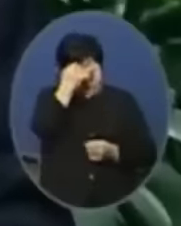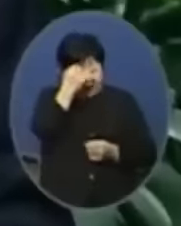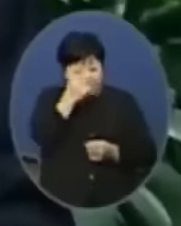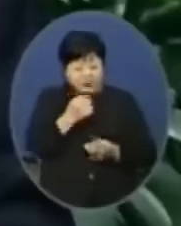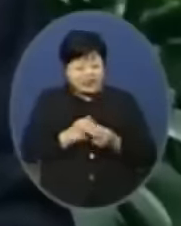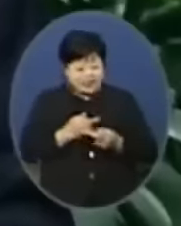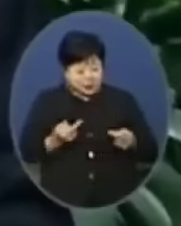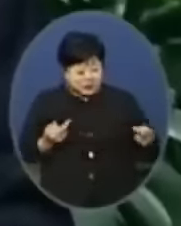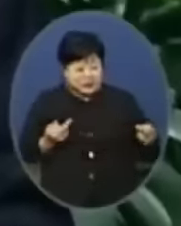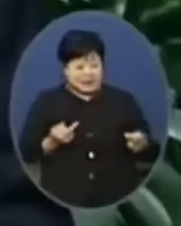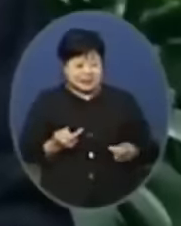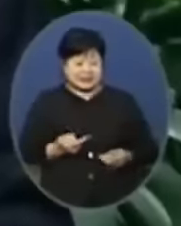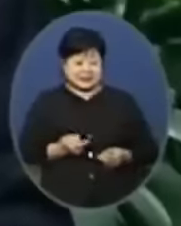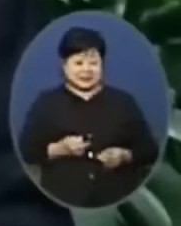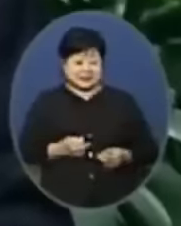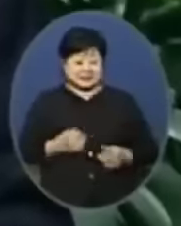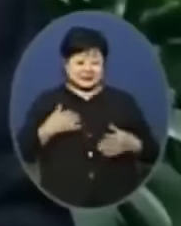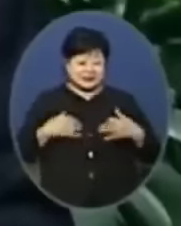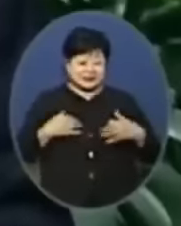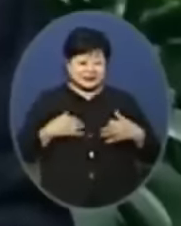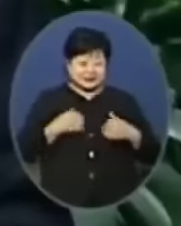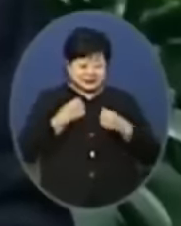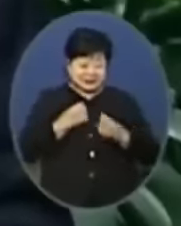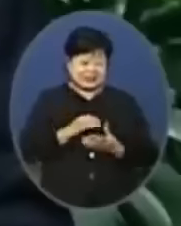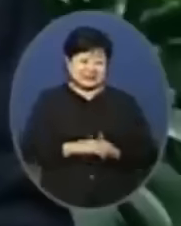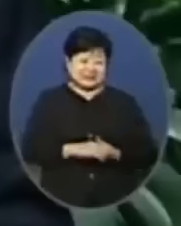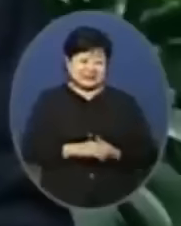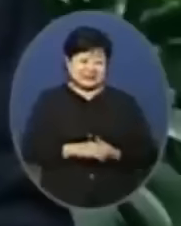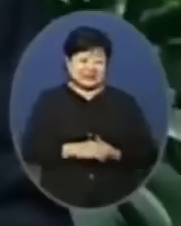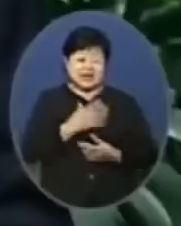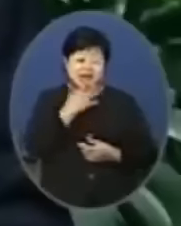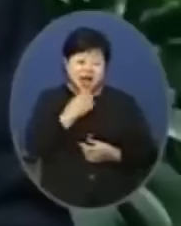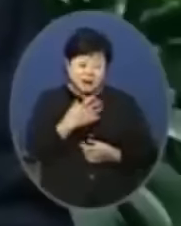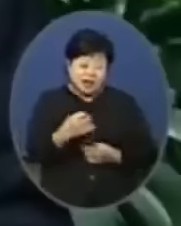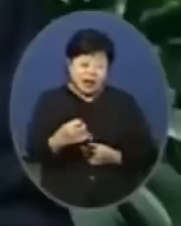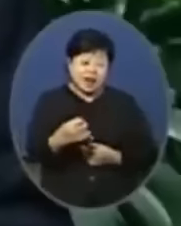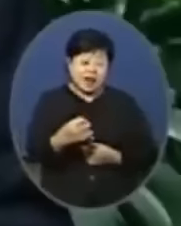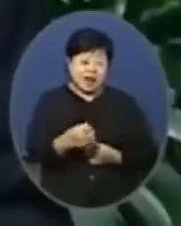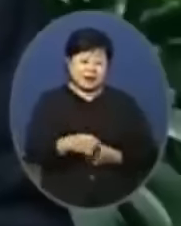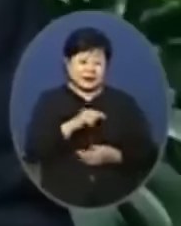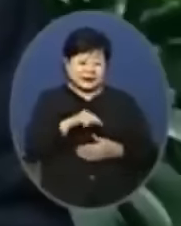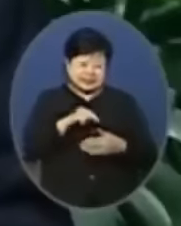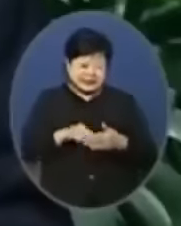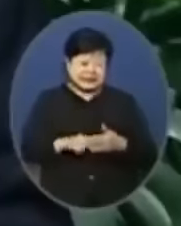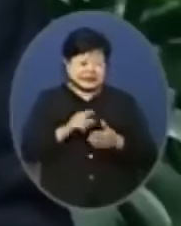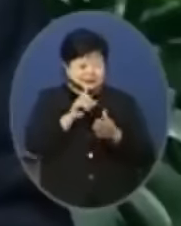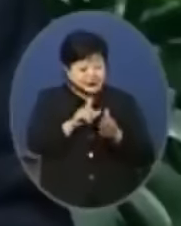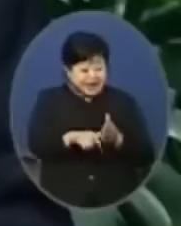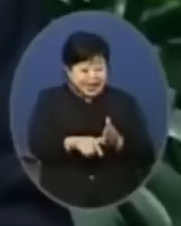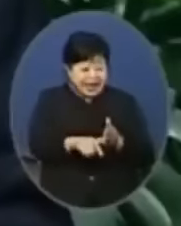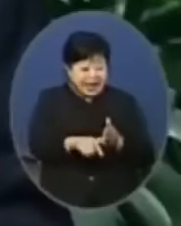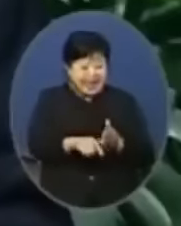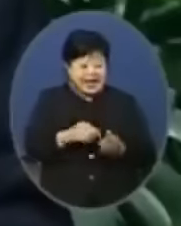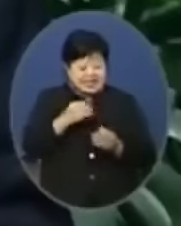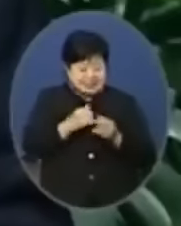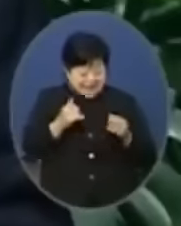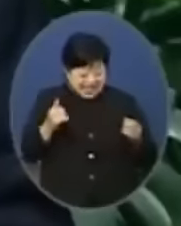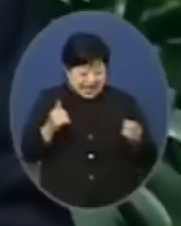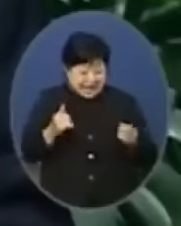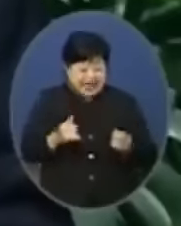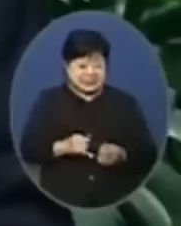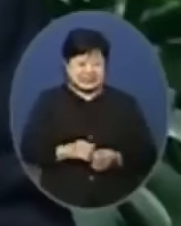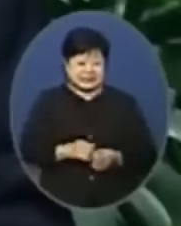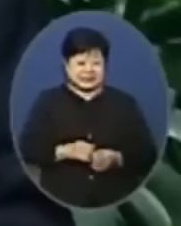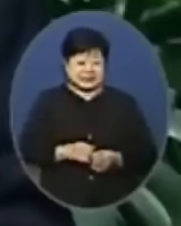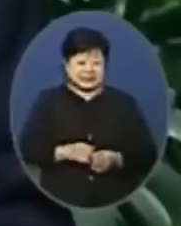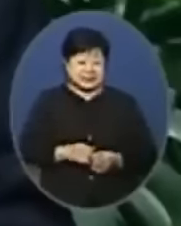에덴 동산에 있을 때 천진난만한 시대에 살았고 그 다음 아브라함 같은 양심 시대에 살았고 그 다음 이스라엘 4천년